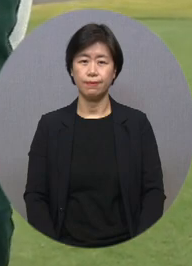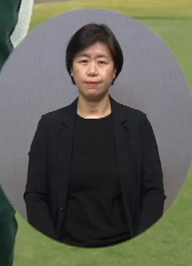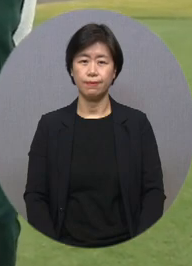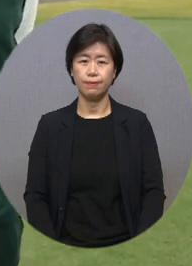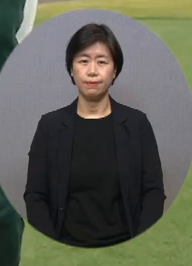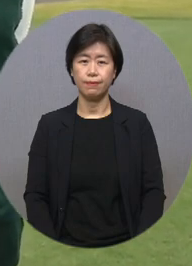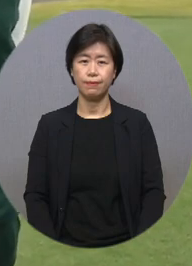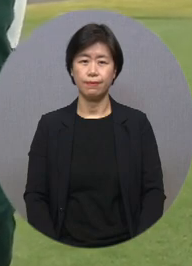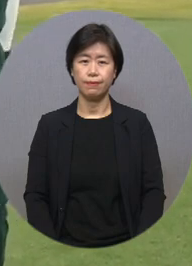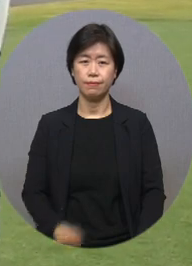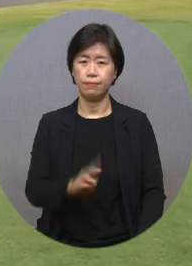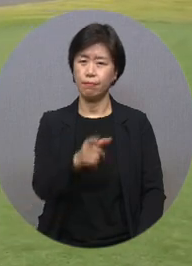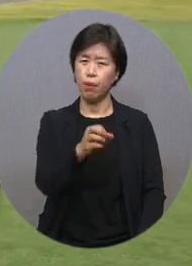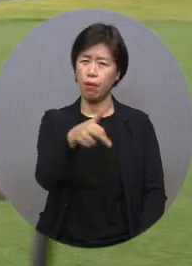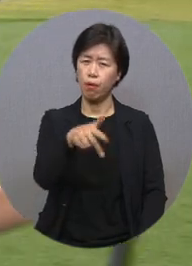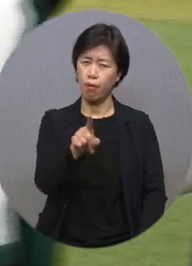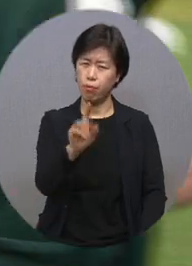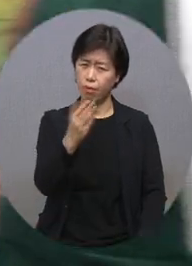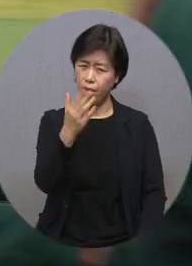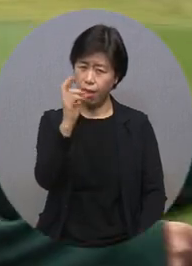벙커.